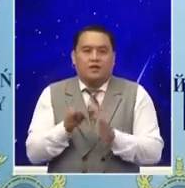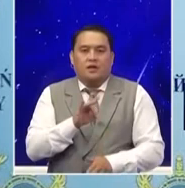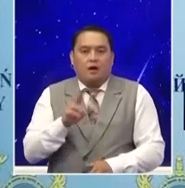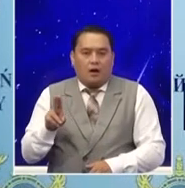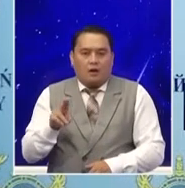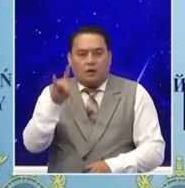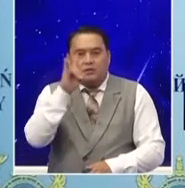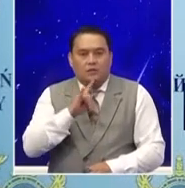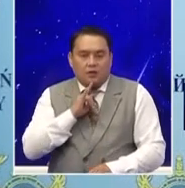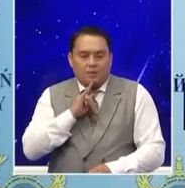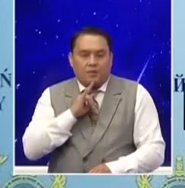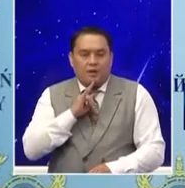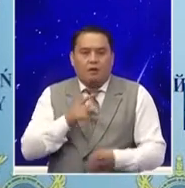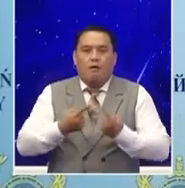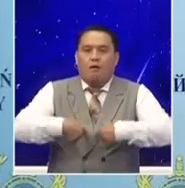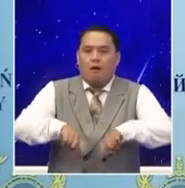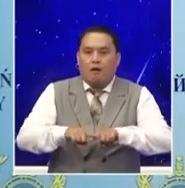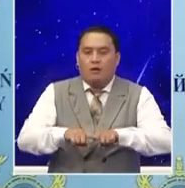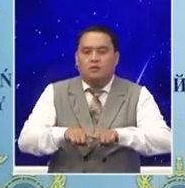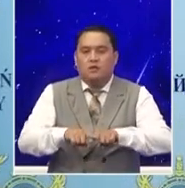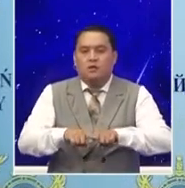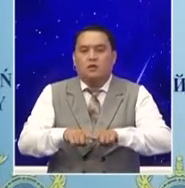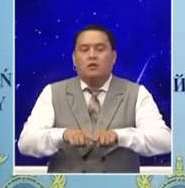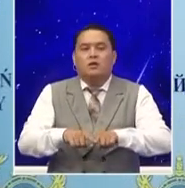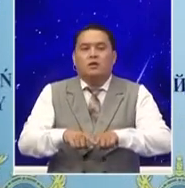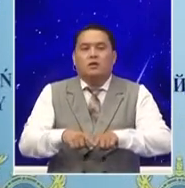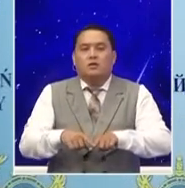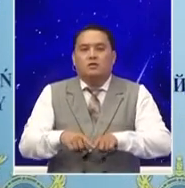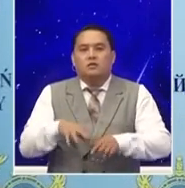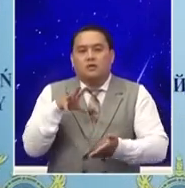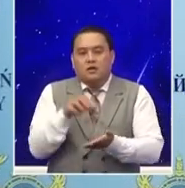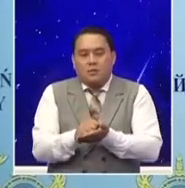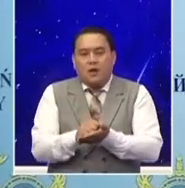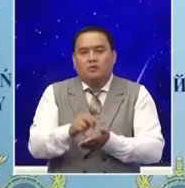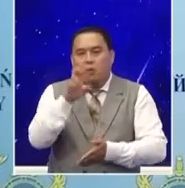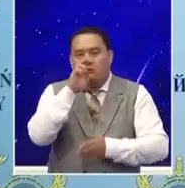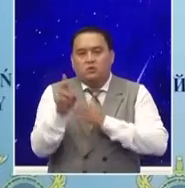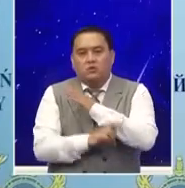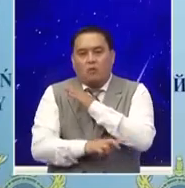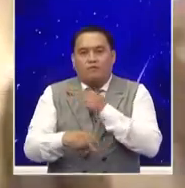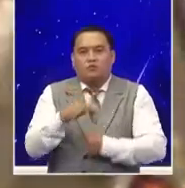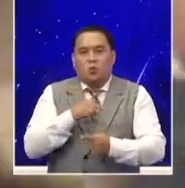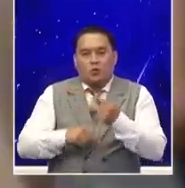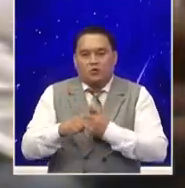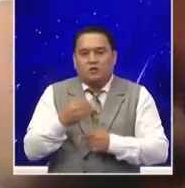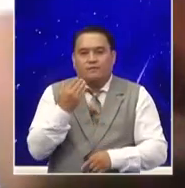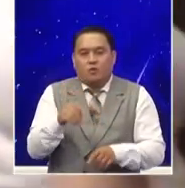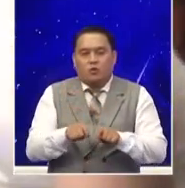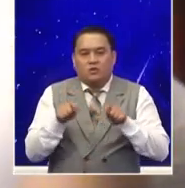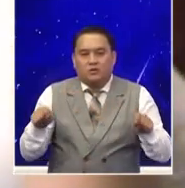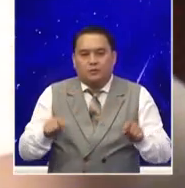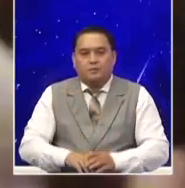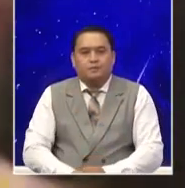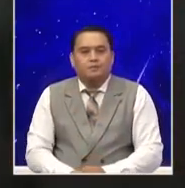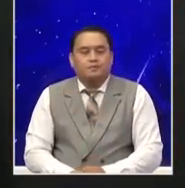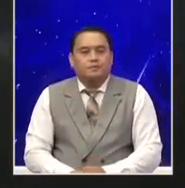Республики Казахстан. То есть организация или содержание притонов для занятия проституцией и сводничества. Ответственность задержанные